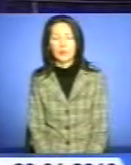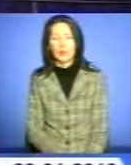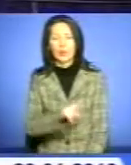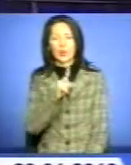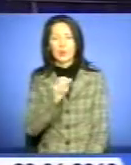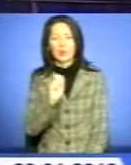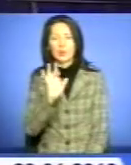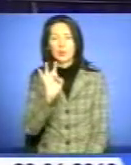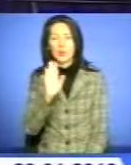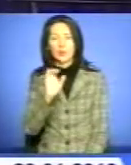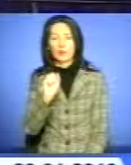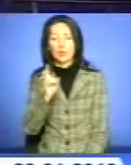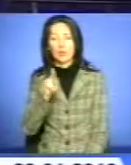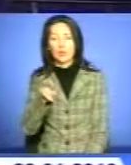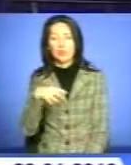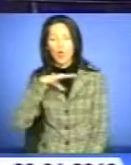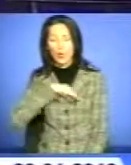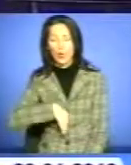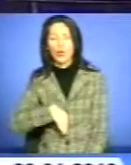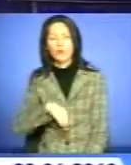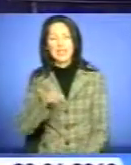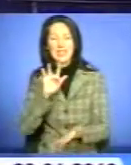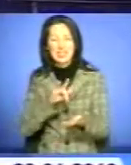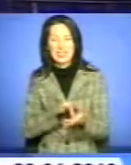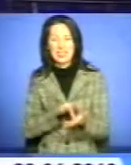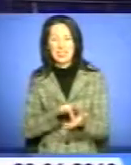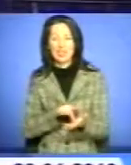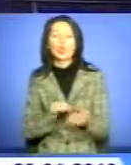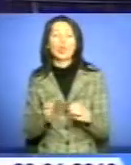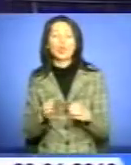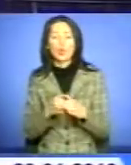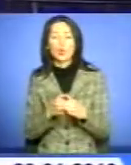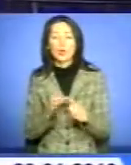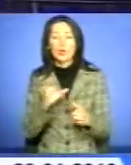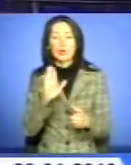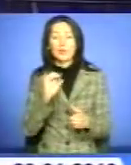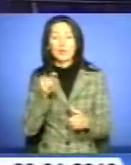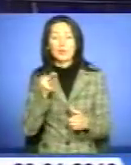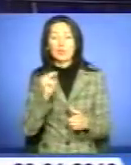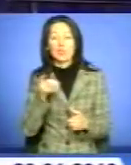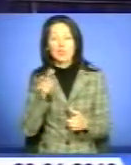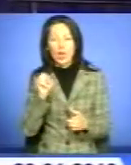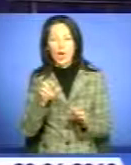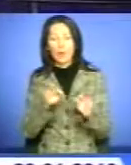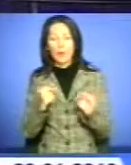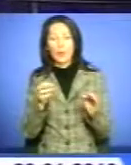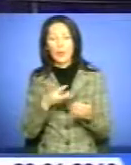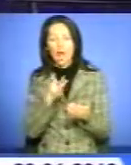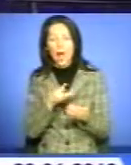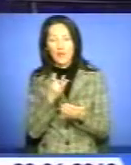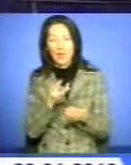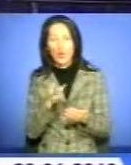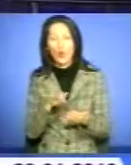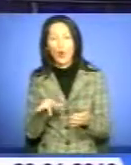Зарваниця – духовний Марійський центр. Мультимедійна студія «Свічадо» презентувала фільм про паломницький центр Поділля. Майже за